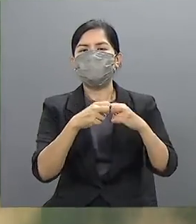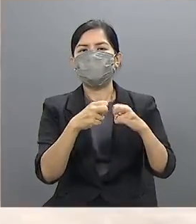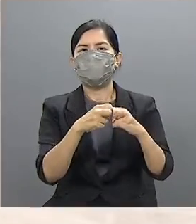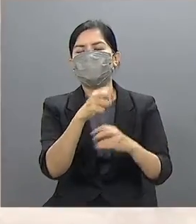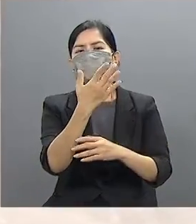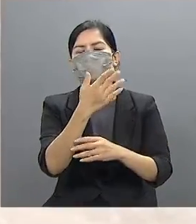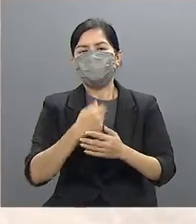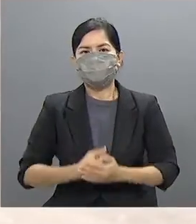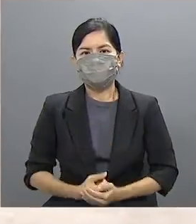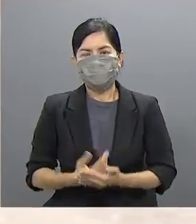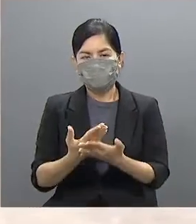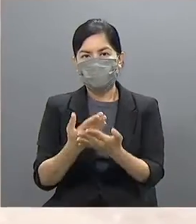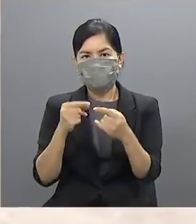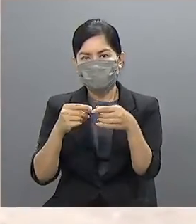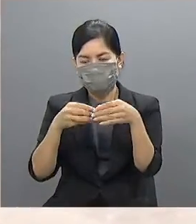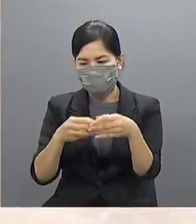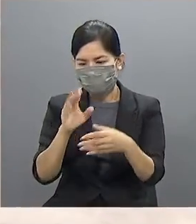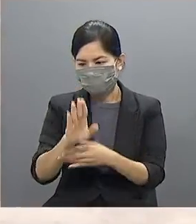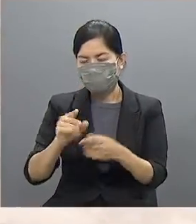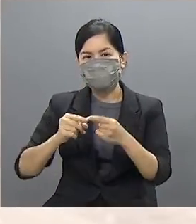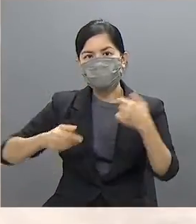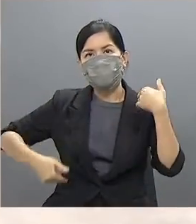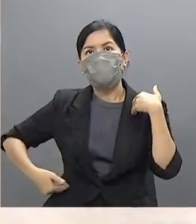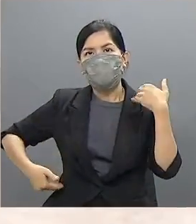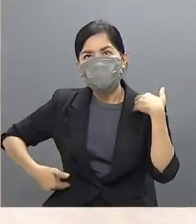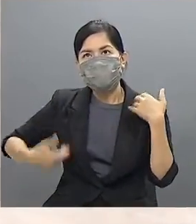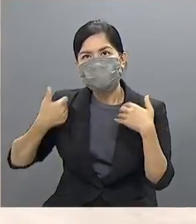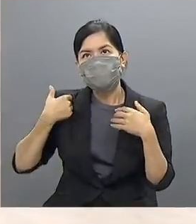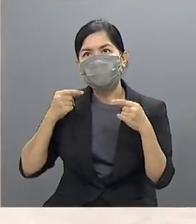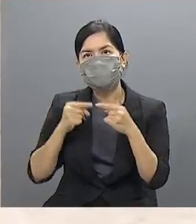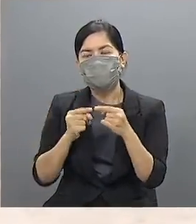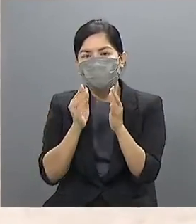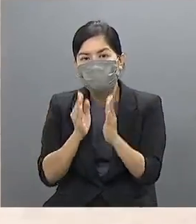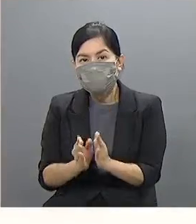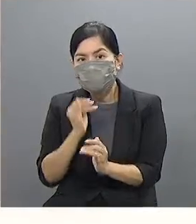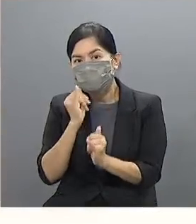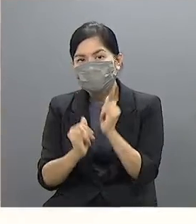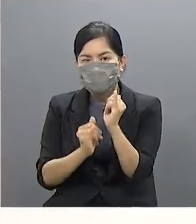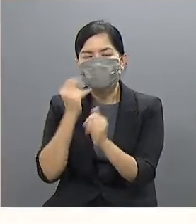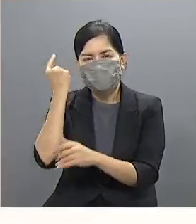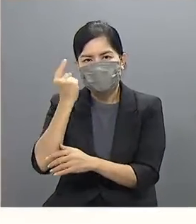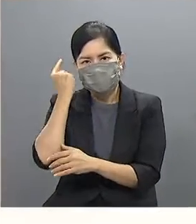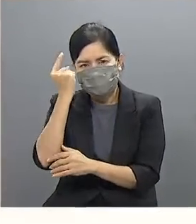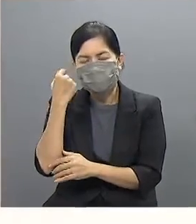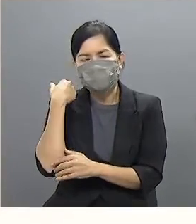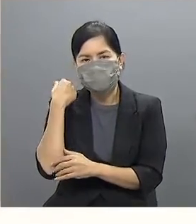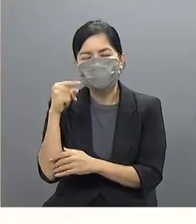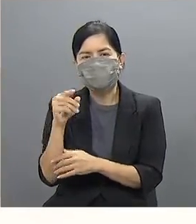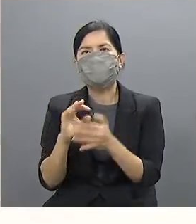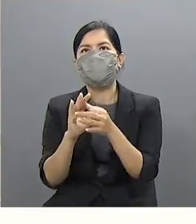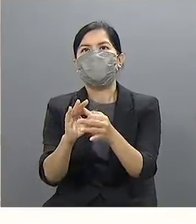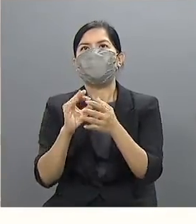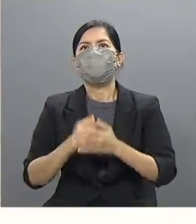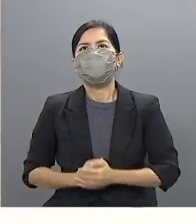ลิงอ่ะก็จะเป็นจุดสนใจด้านการท่องเที่ยวเป็นอานิสงส์อีกด้านหนึ่งอย่างที่วัดหาดจะหมุนเบอร์มูลกระบือเนี่ย